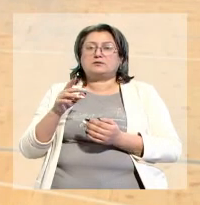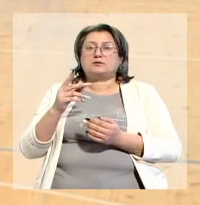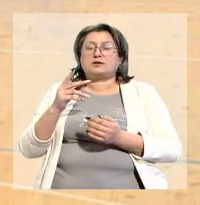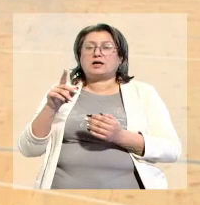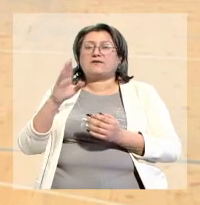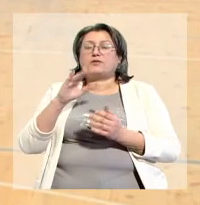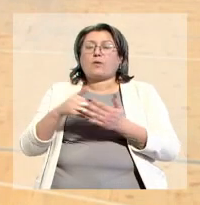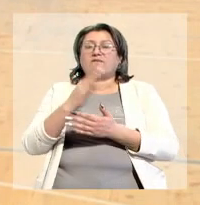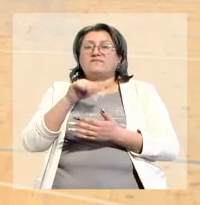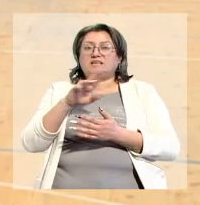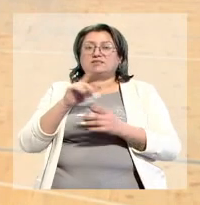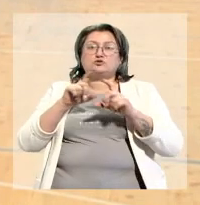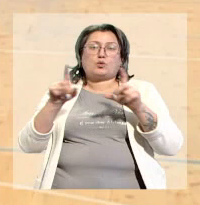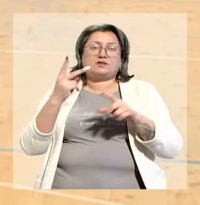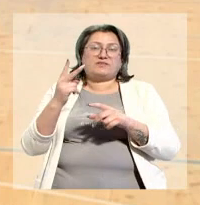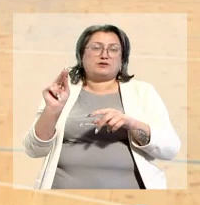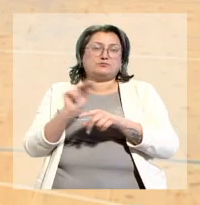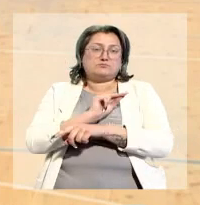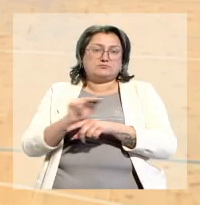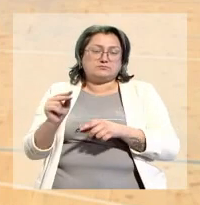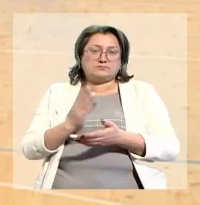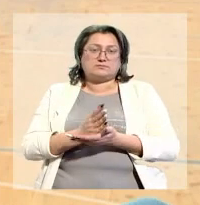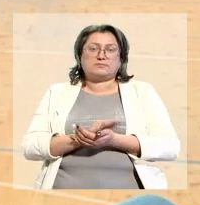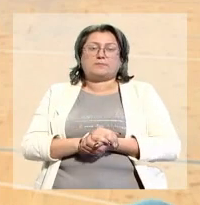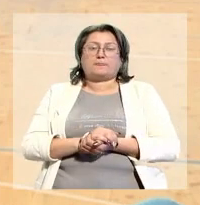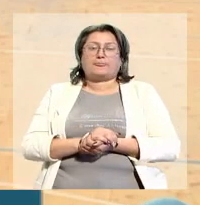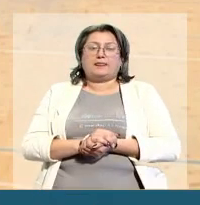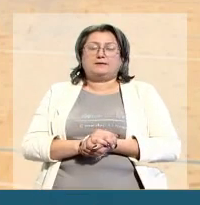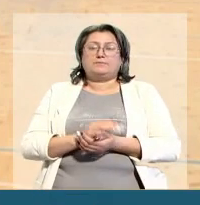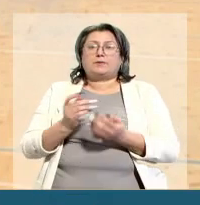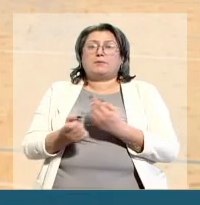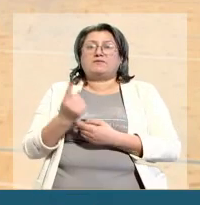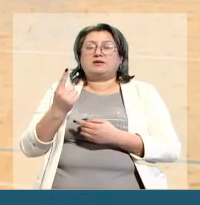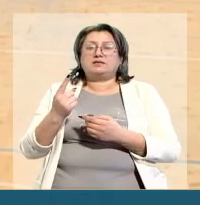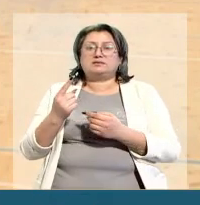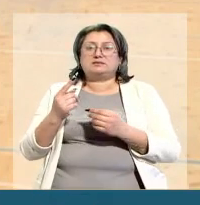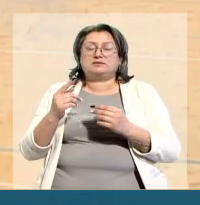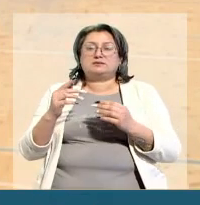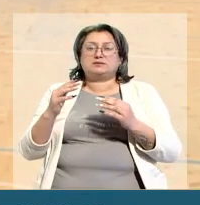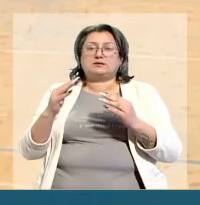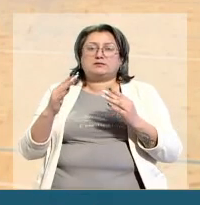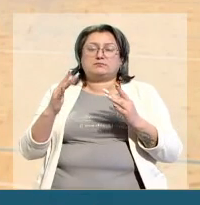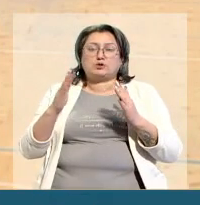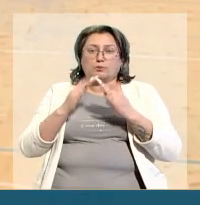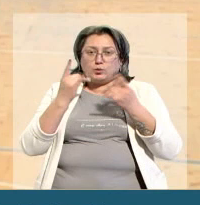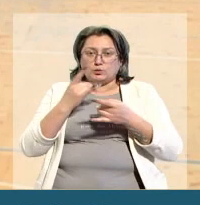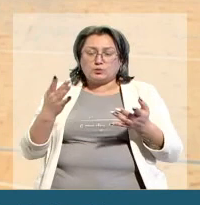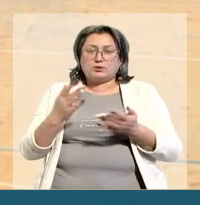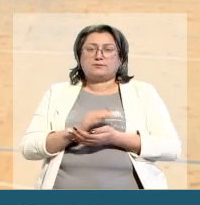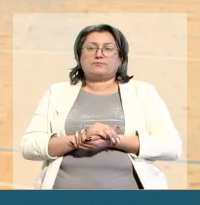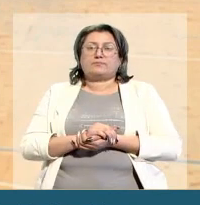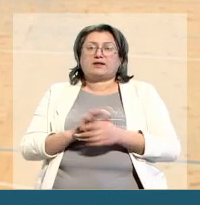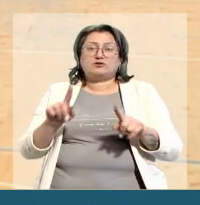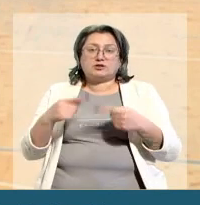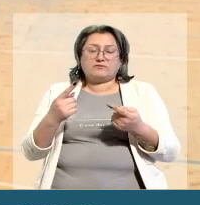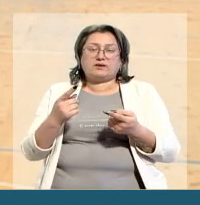екеуі 2 жылдық жоба и біреуі бір жылдық жоба. Оның ішінде бізде Краснопресин орта мектебі,